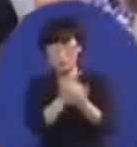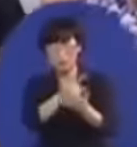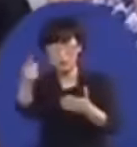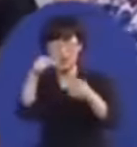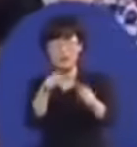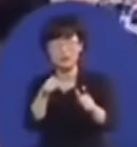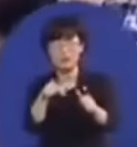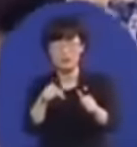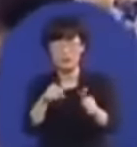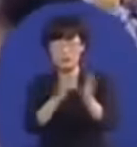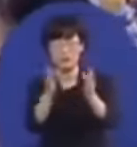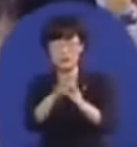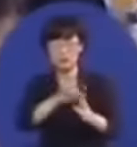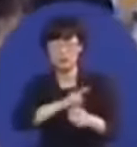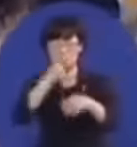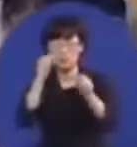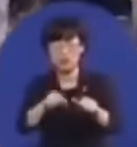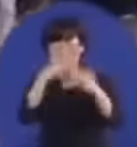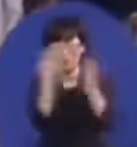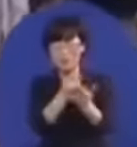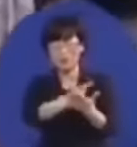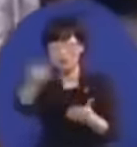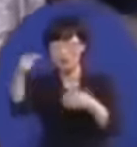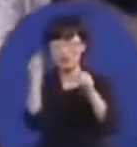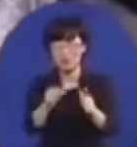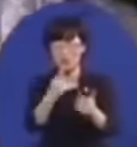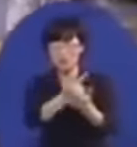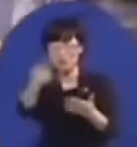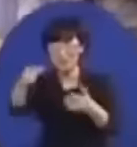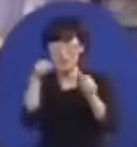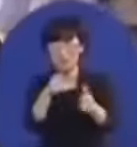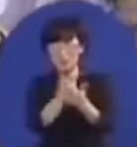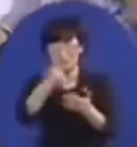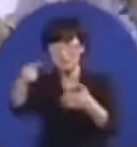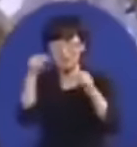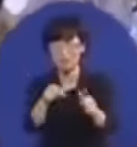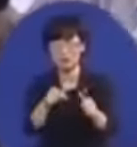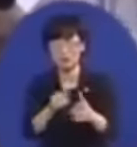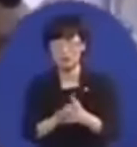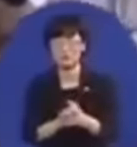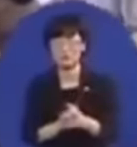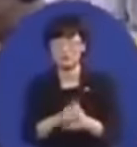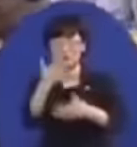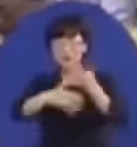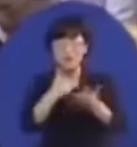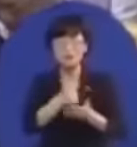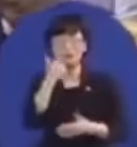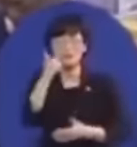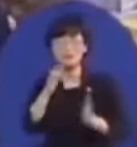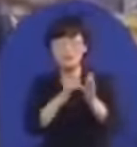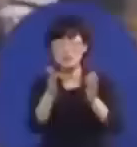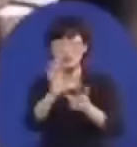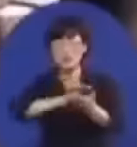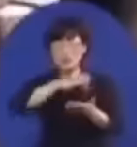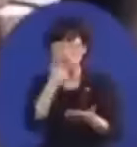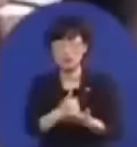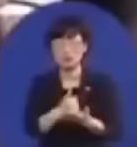떠나가라. 예수 이름으로 명하노니 떠나갈지어다. 떠나갈지어다. 떠나갈지어다. 하나님 아버지여, 예수